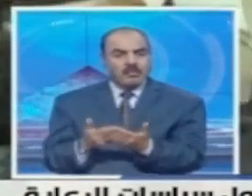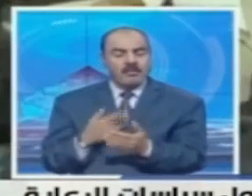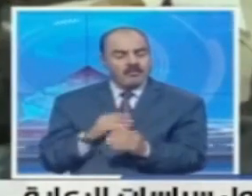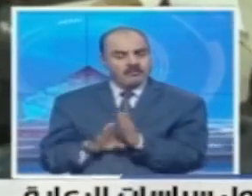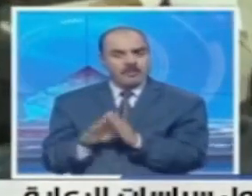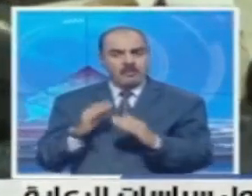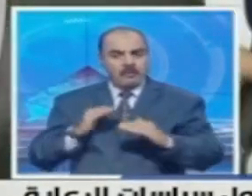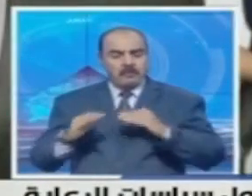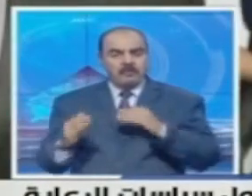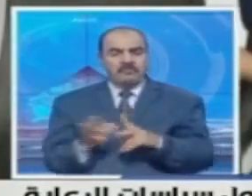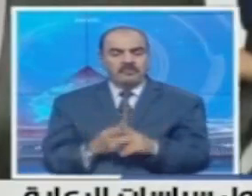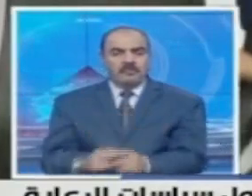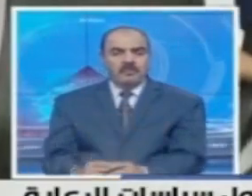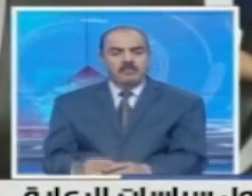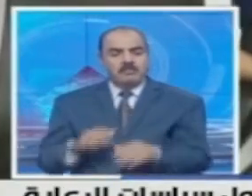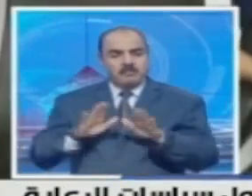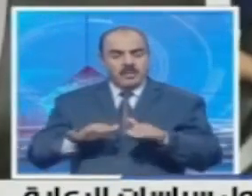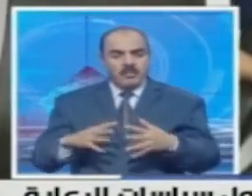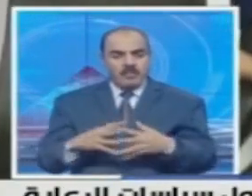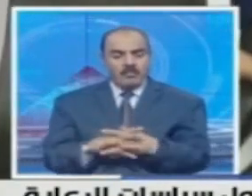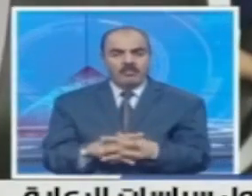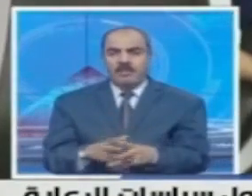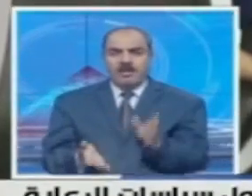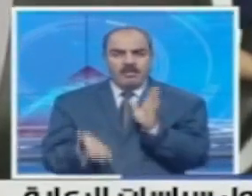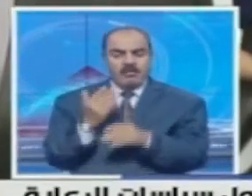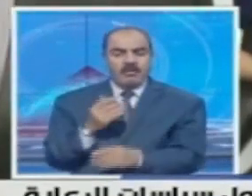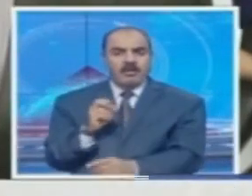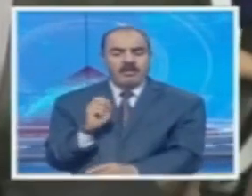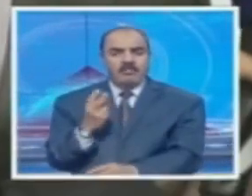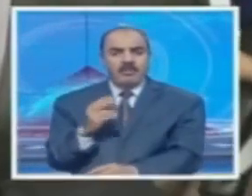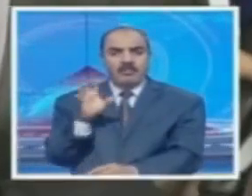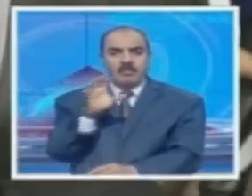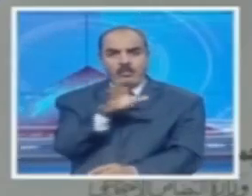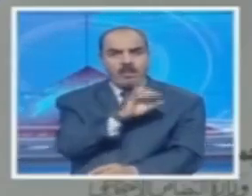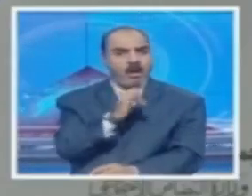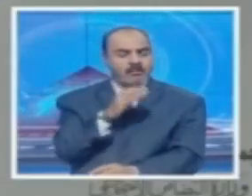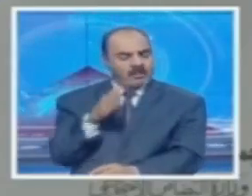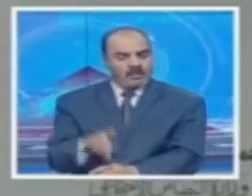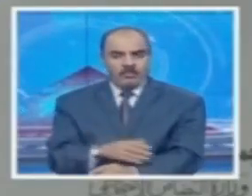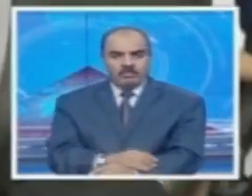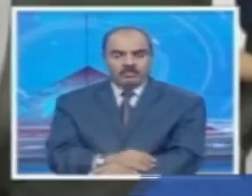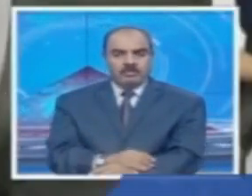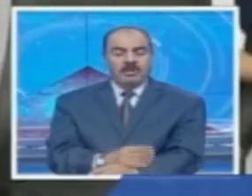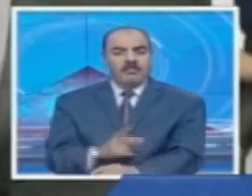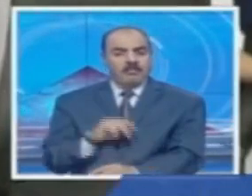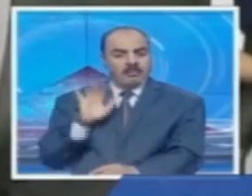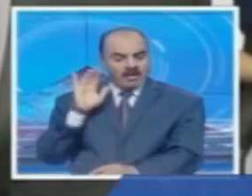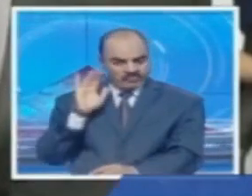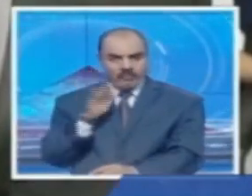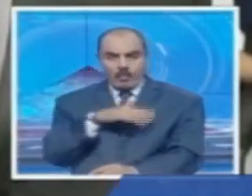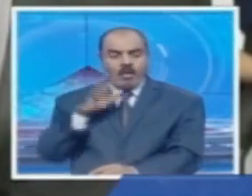الأمن الاجتماعي. موجود معنا أكثر من حوالي 12 دولة عربية في اعتراف عربي